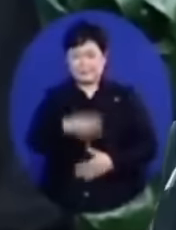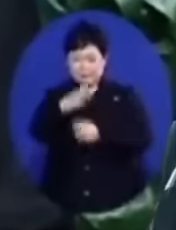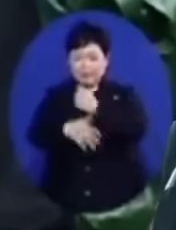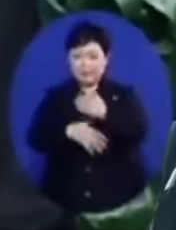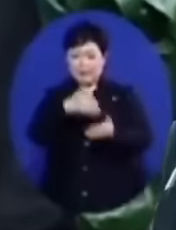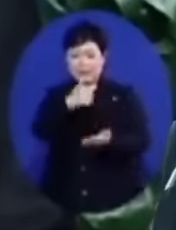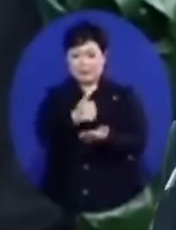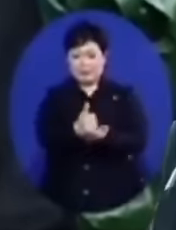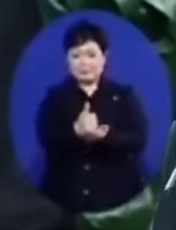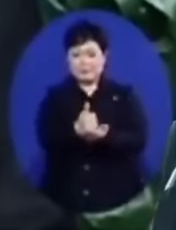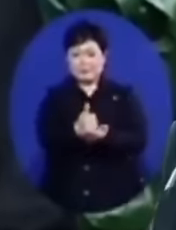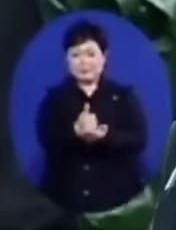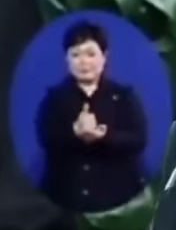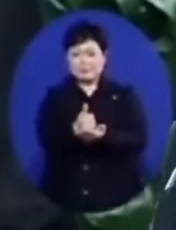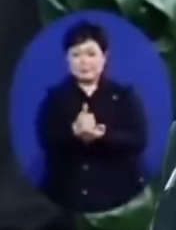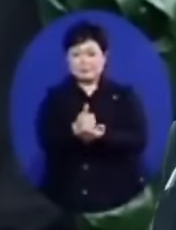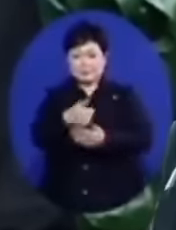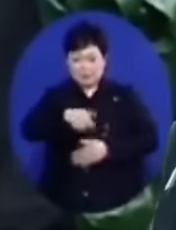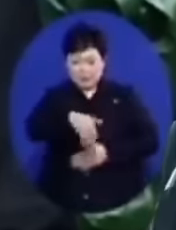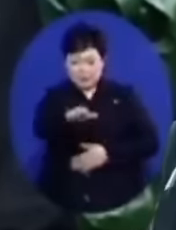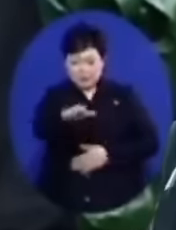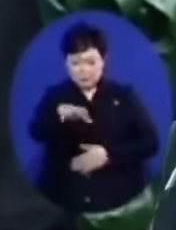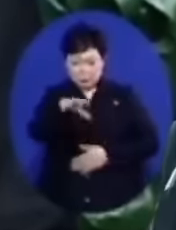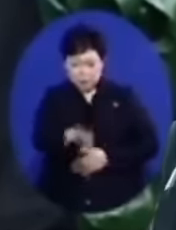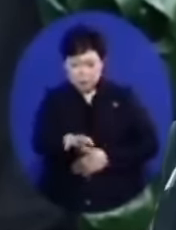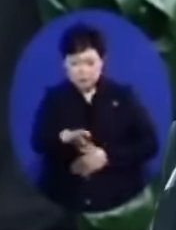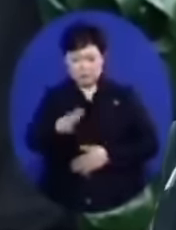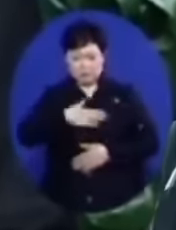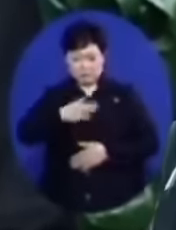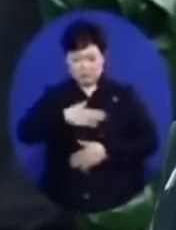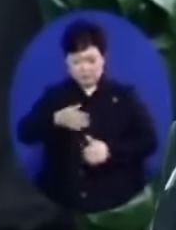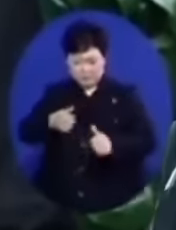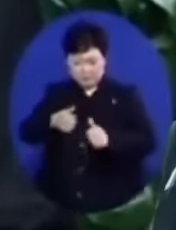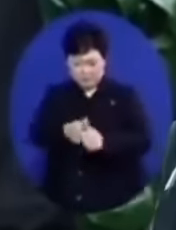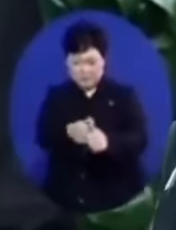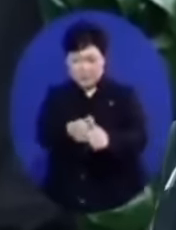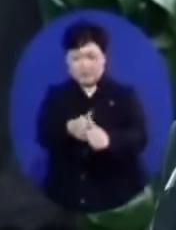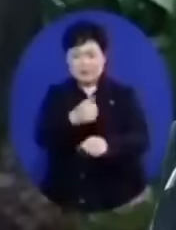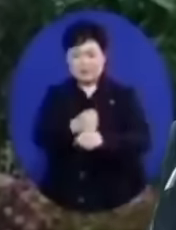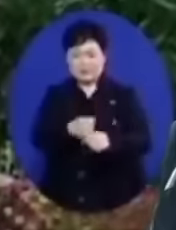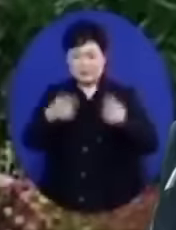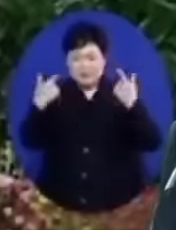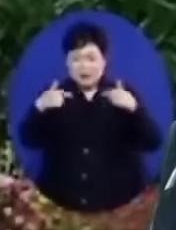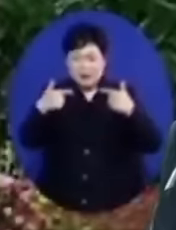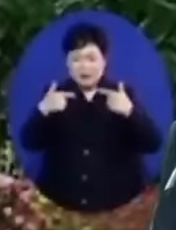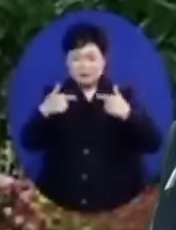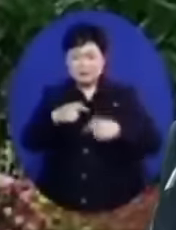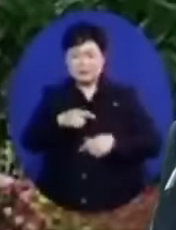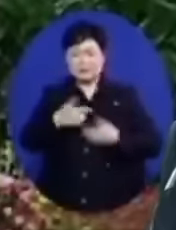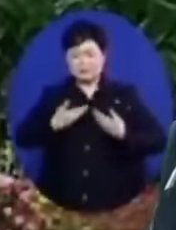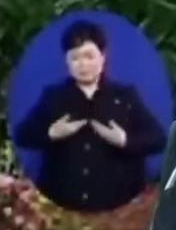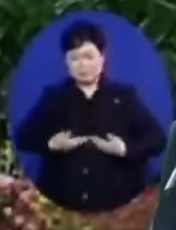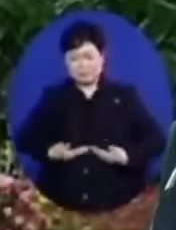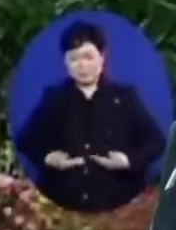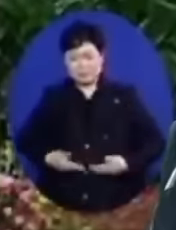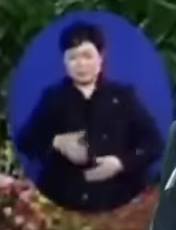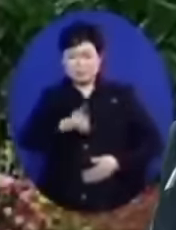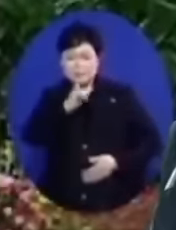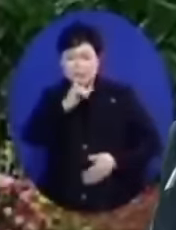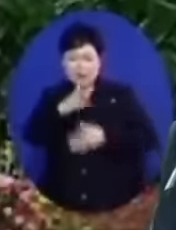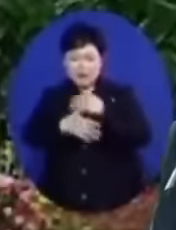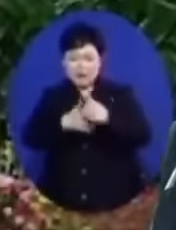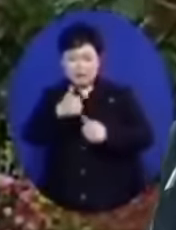하나님이 가시는 곳에 우리가 따라가야 되는 것입니다. 그러므로 항상 잠잠하고 하나님을